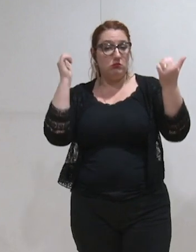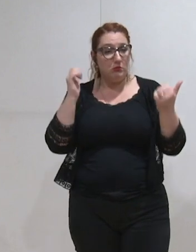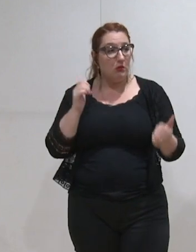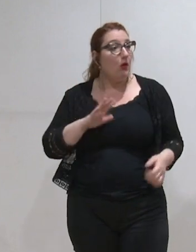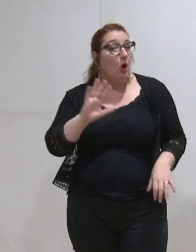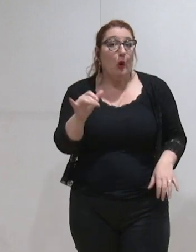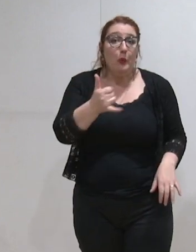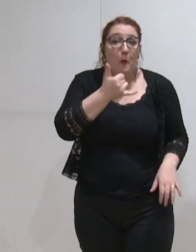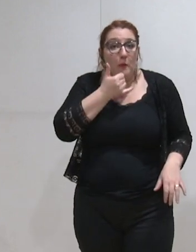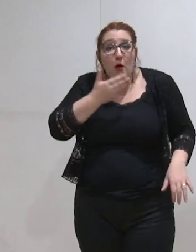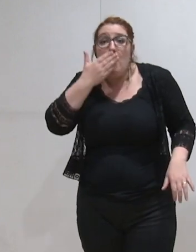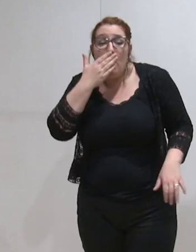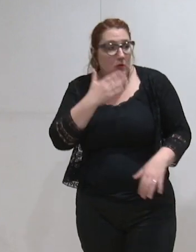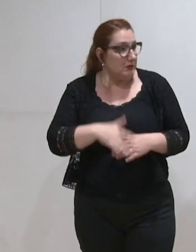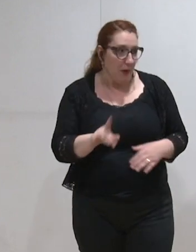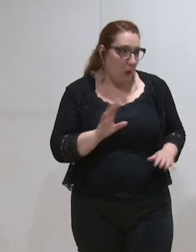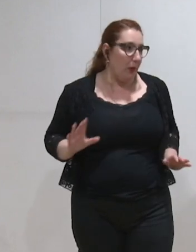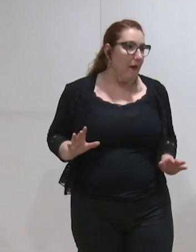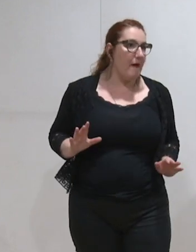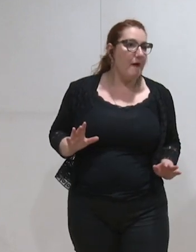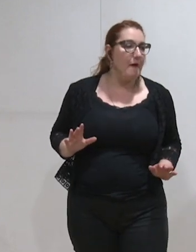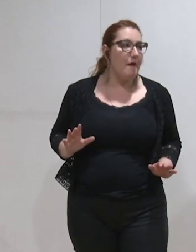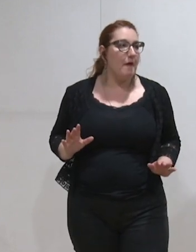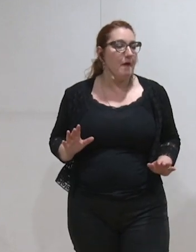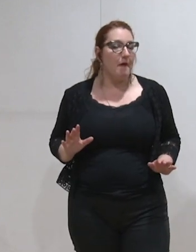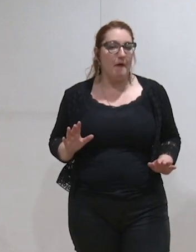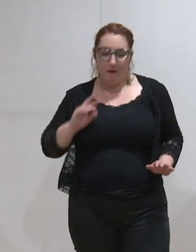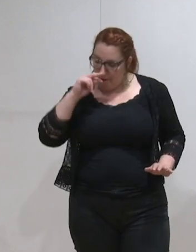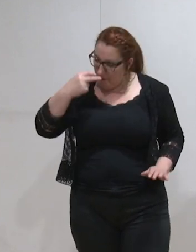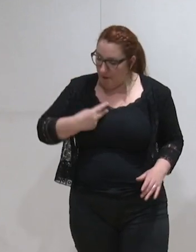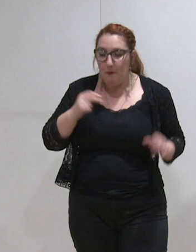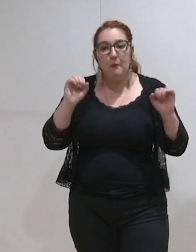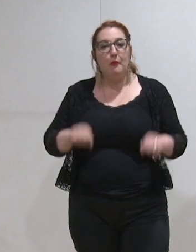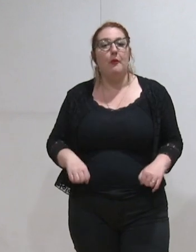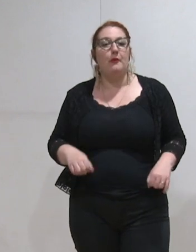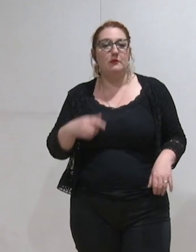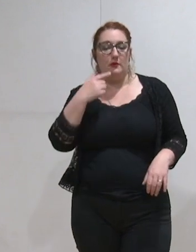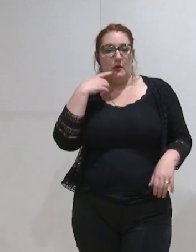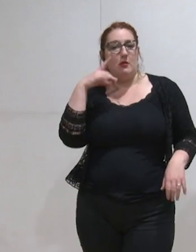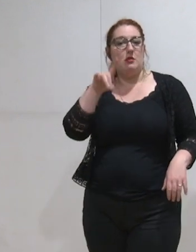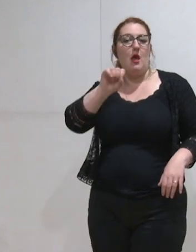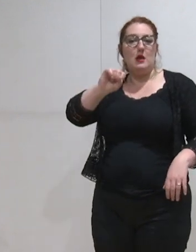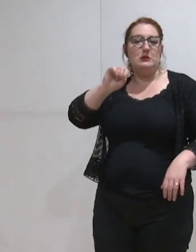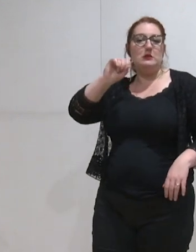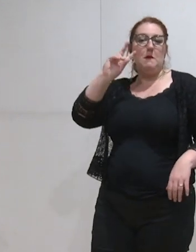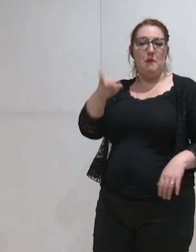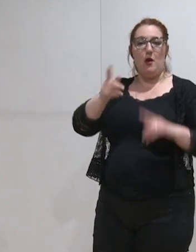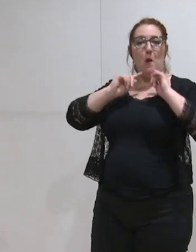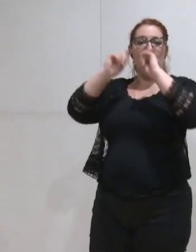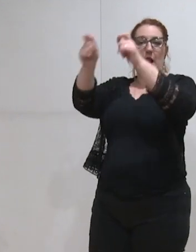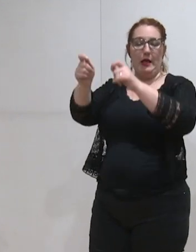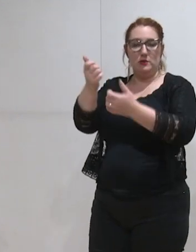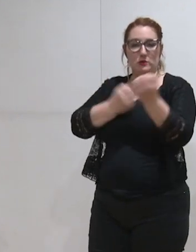vue là le fait de lancer une DSP et de dire en tous les cas que vous